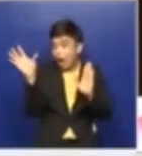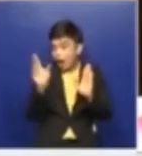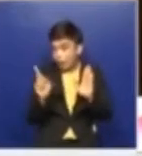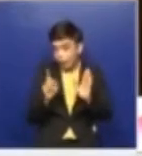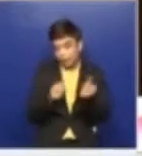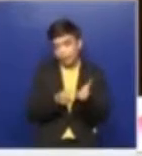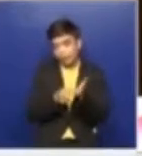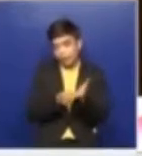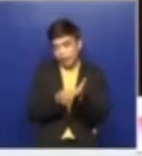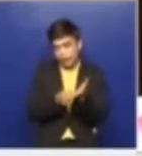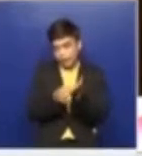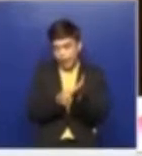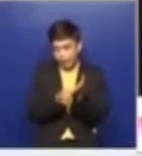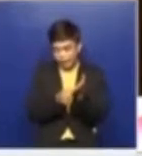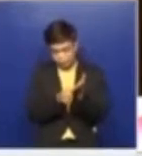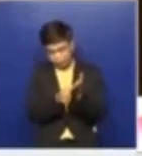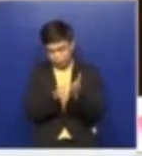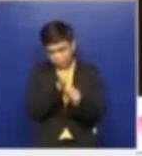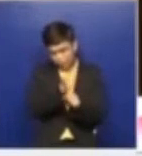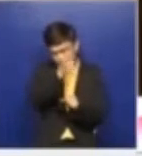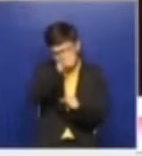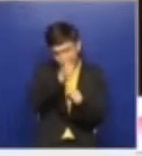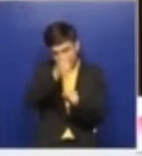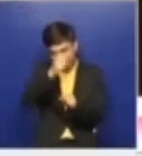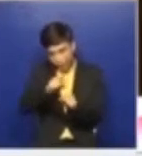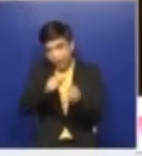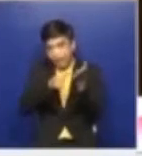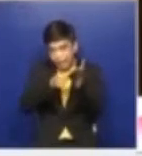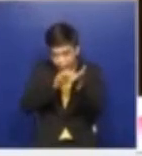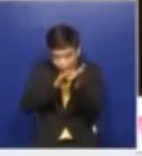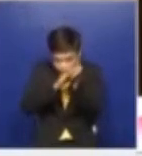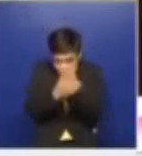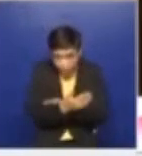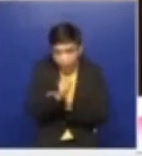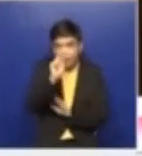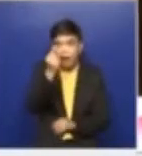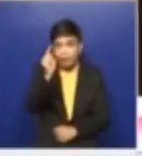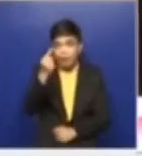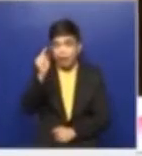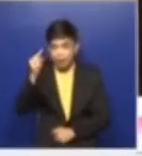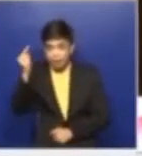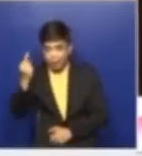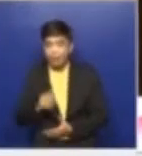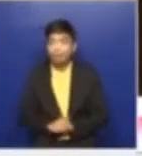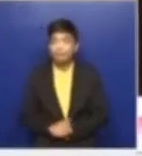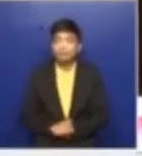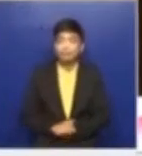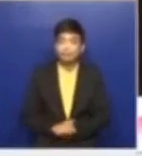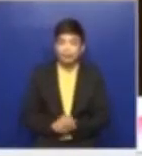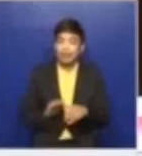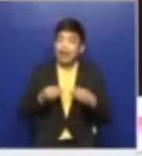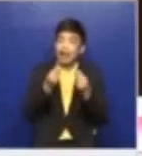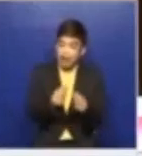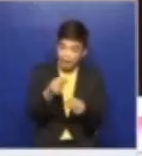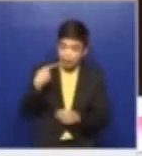ในเรื่องของความคลุมเครือให้เกิดความชัดเจนและทันสมัยให้เท่าทันกับสถานการณ์ในปัจจุบันให้กับพี่น้อง